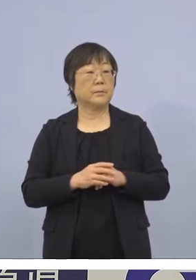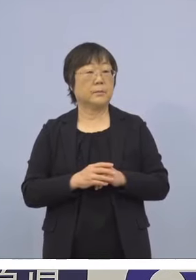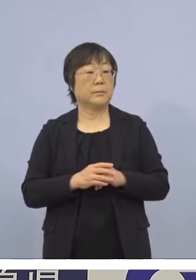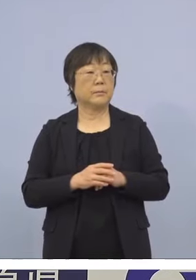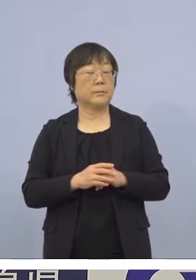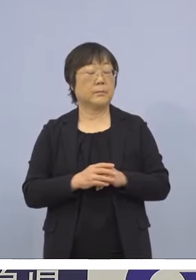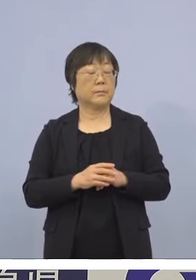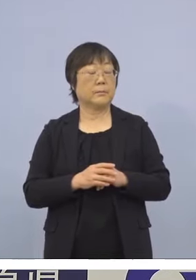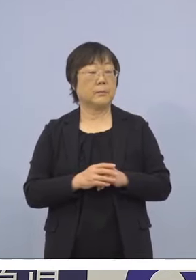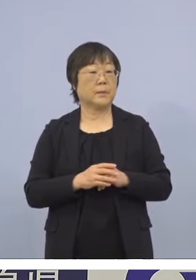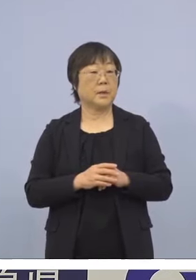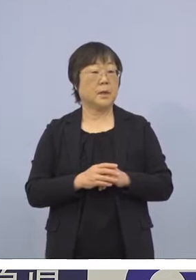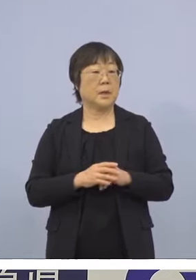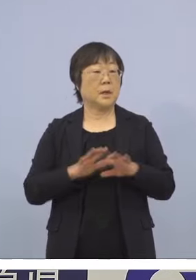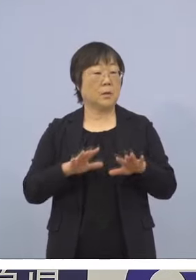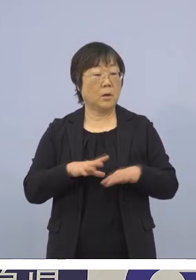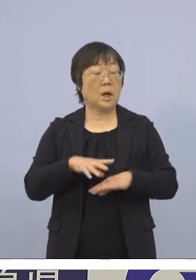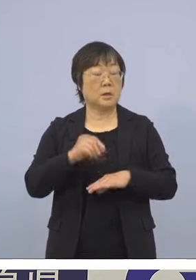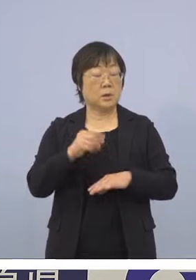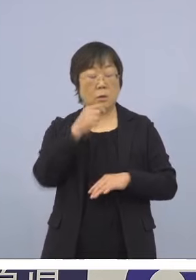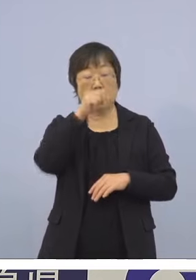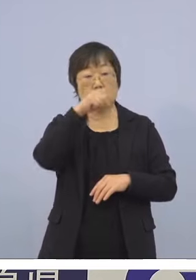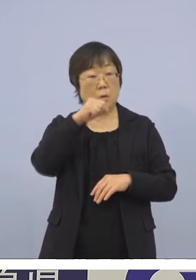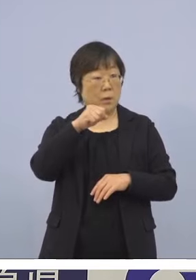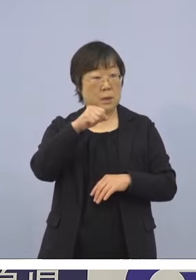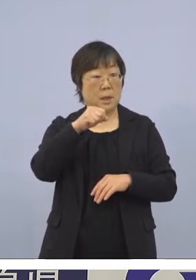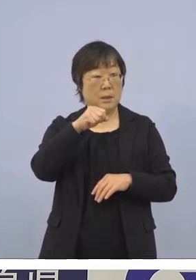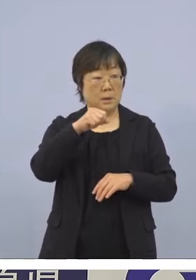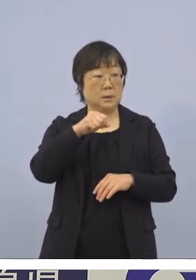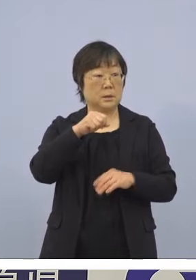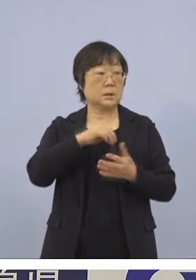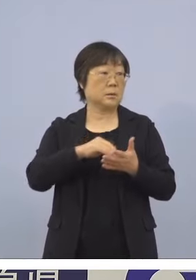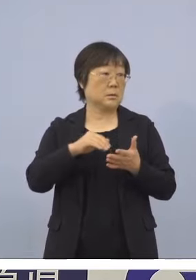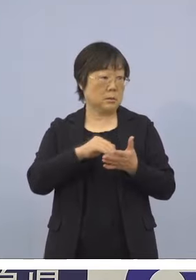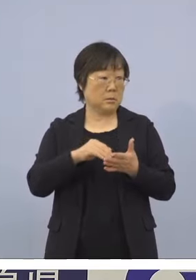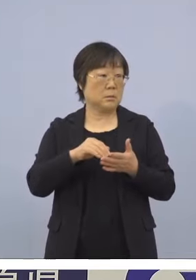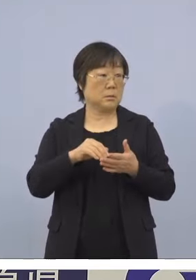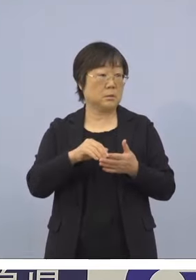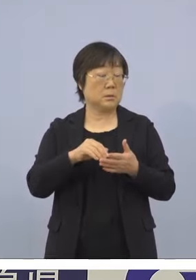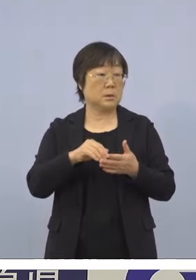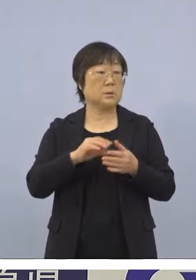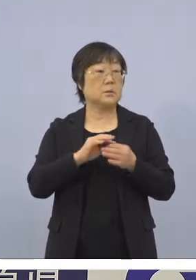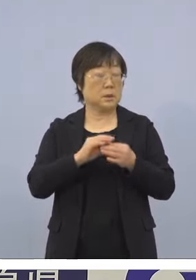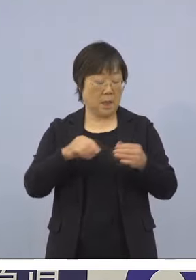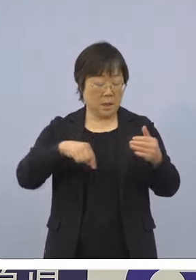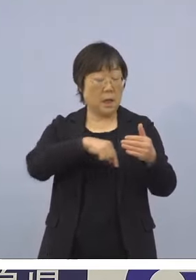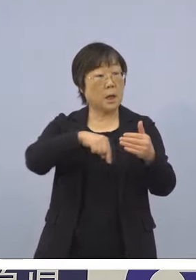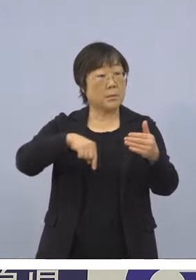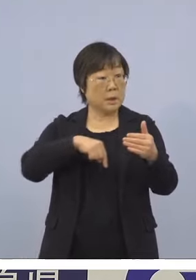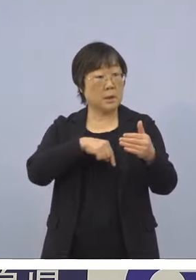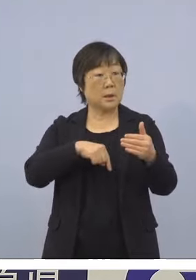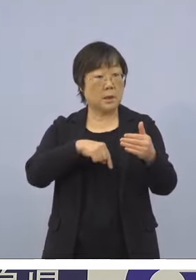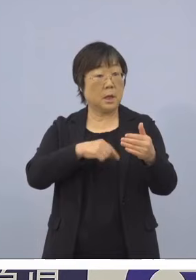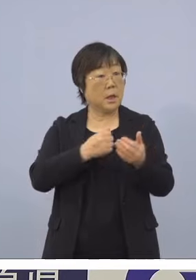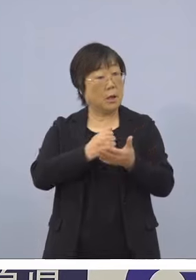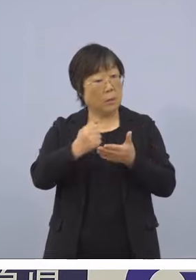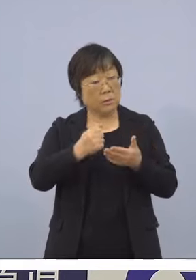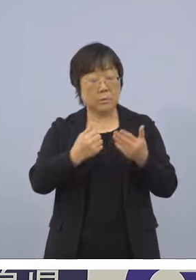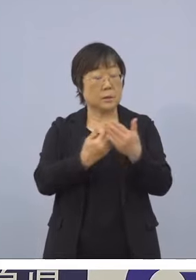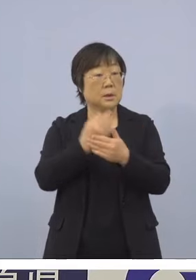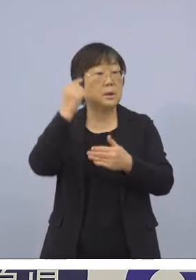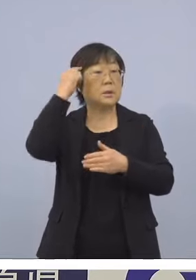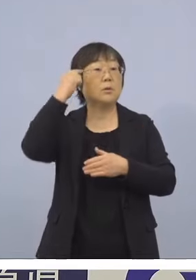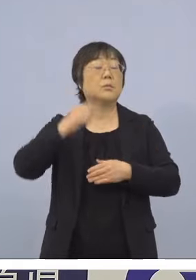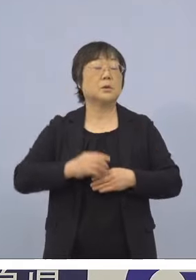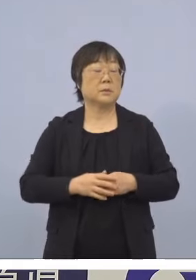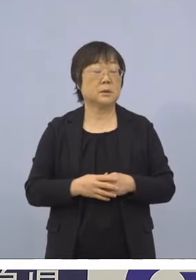今回初めての当初予算として非常に中身としてはいいものに